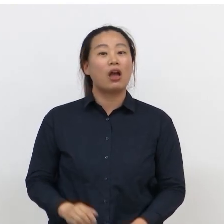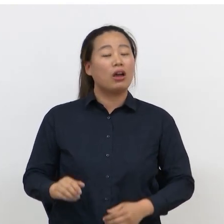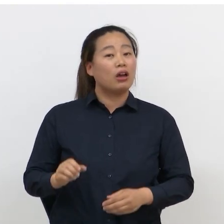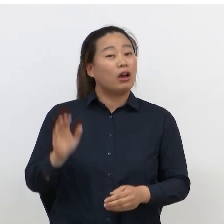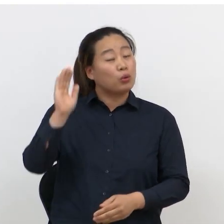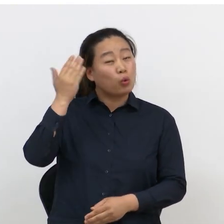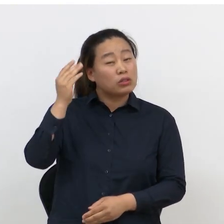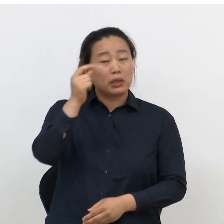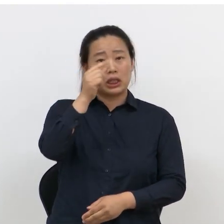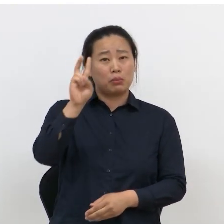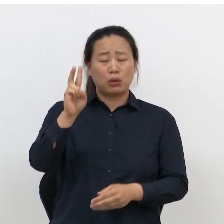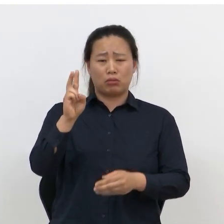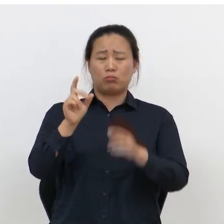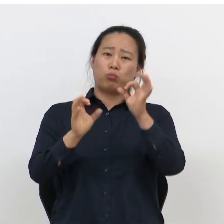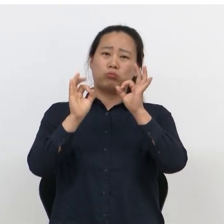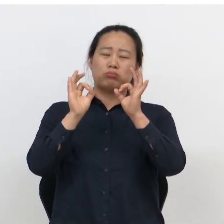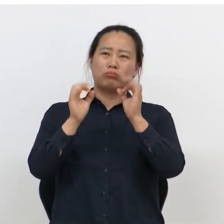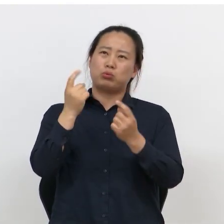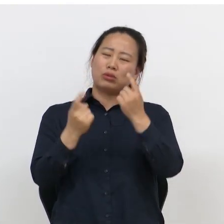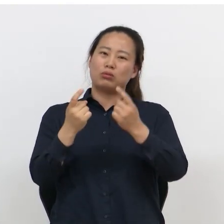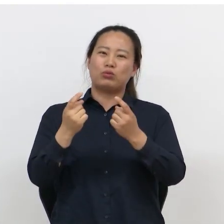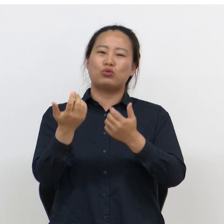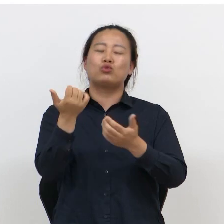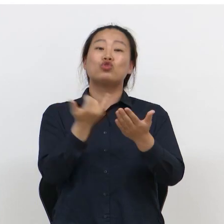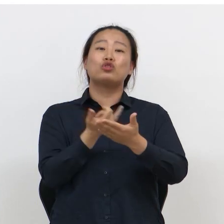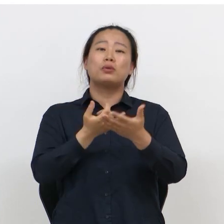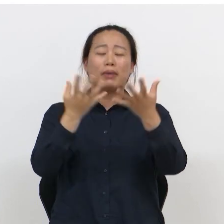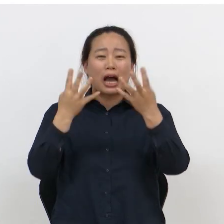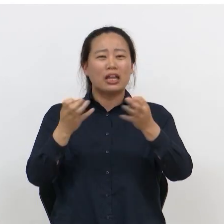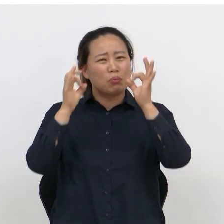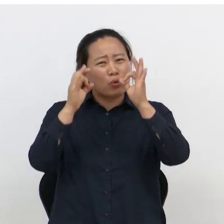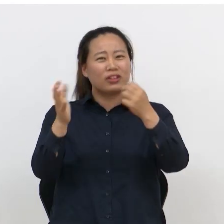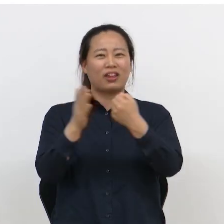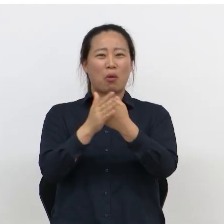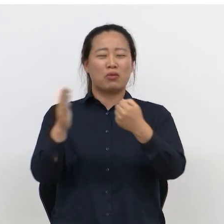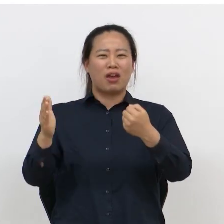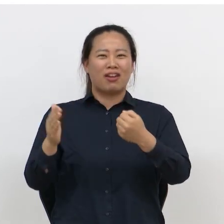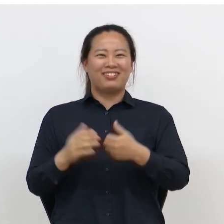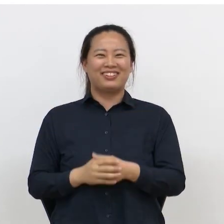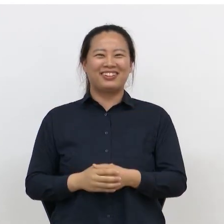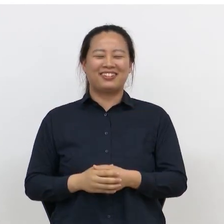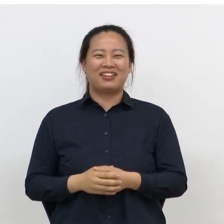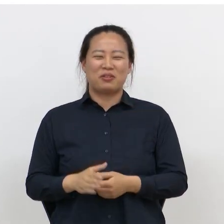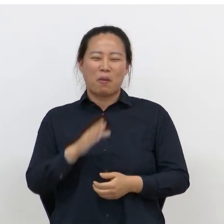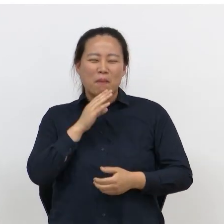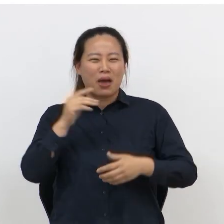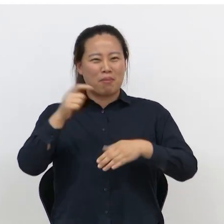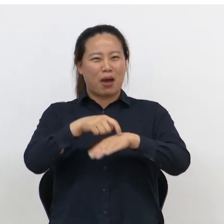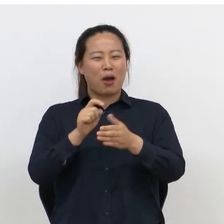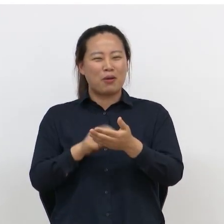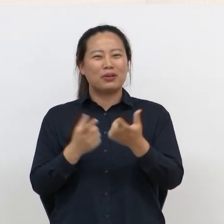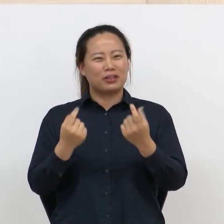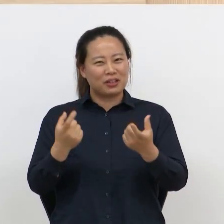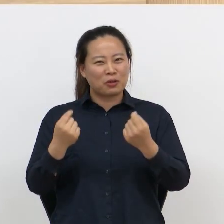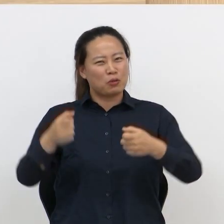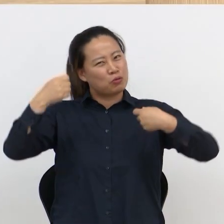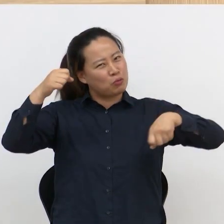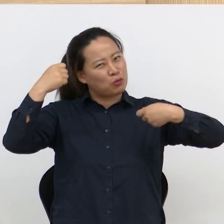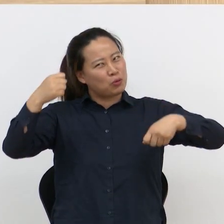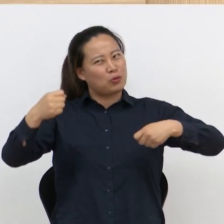요즘은 텔레비전보다 유튜브 시대 아니겠습니까? 그래서 마음 같아서는 진짜 춤추고 노래하고 싶은데 그러면 안 될 것